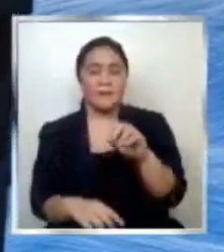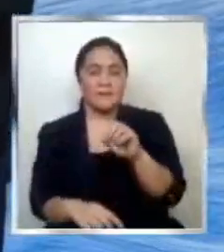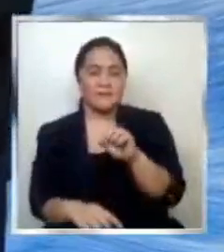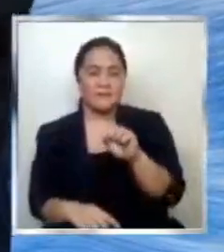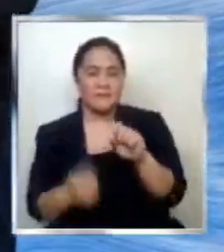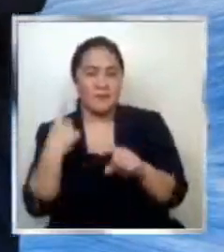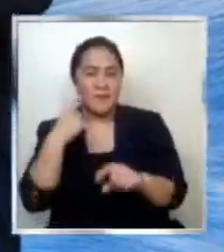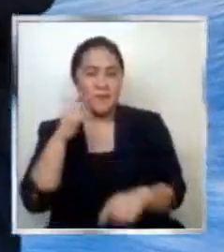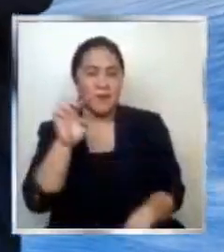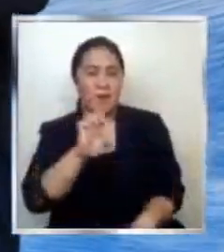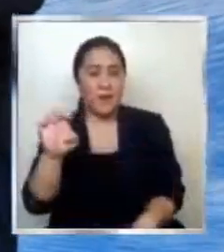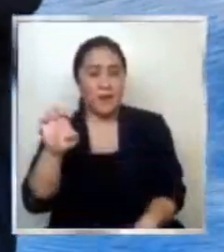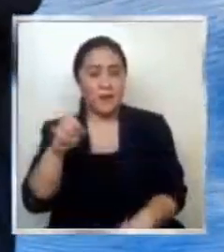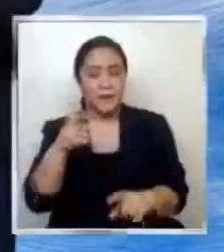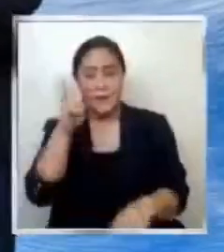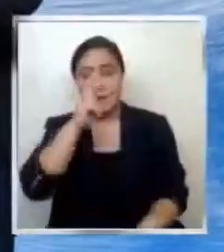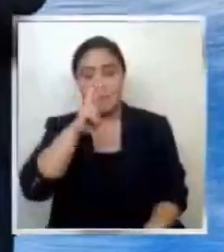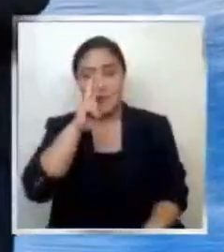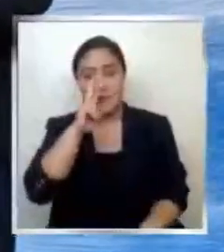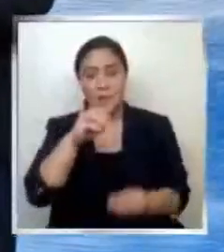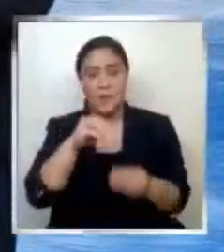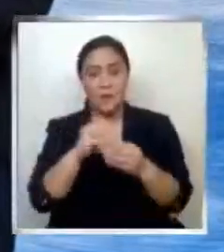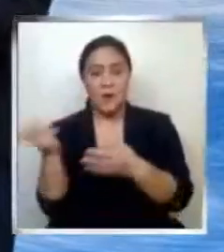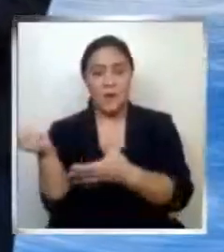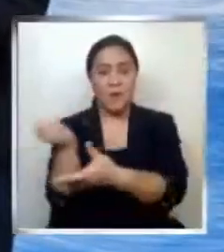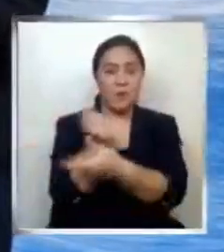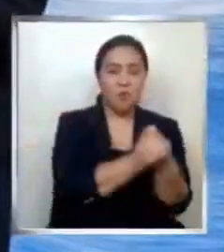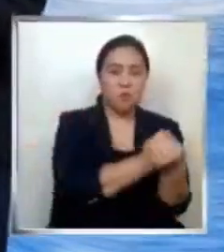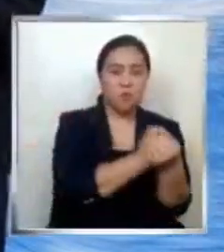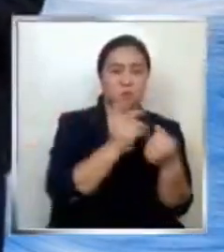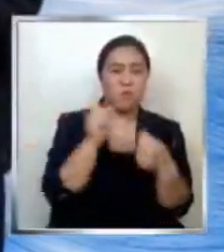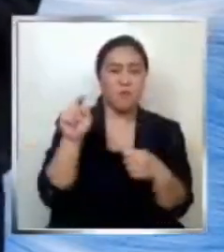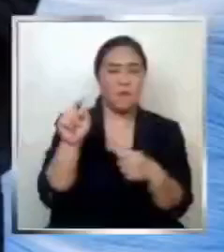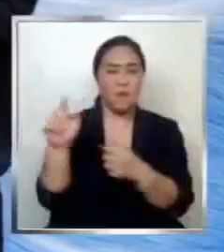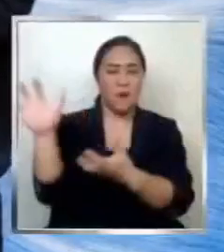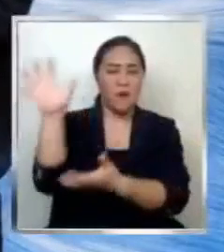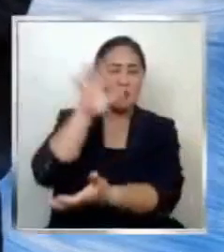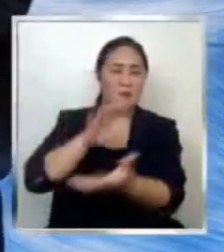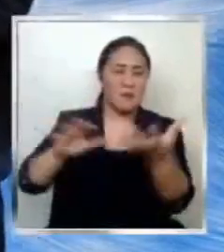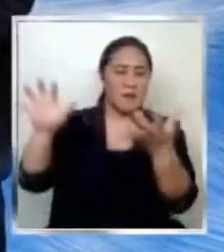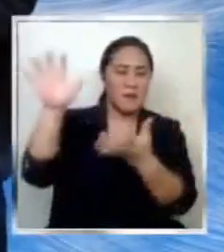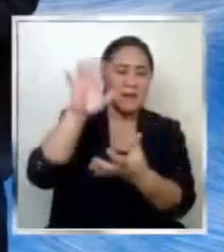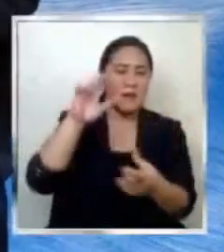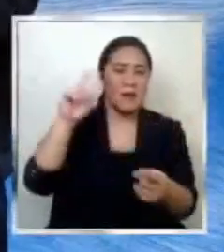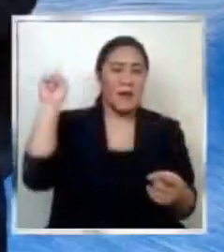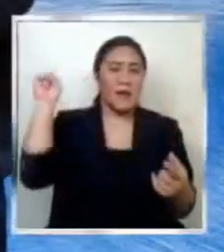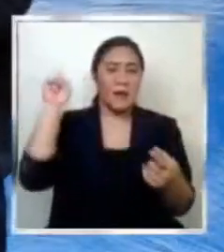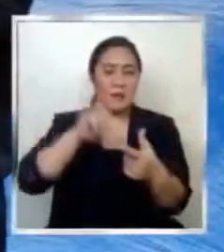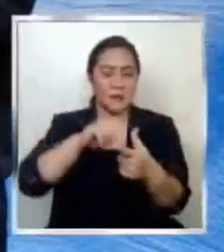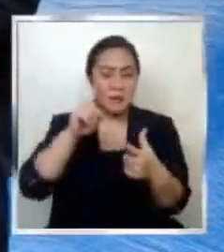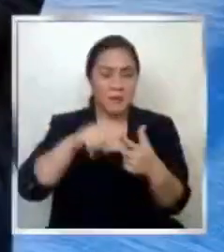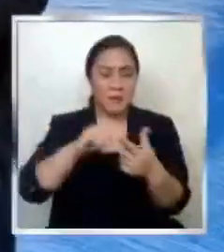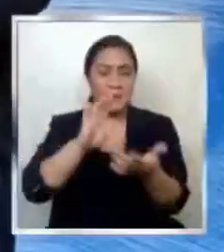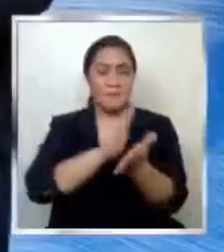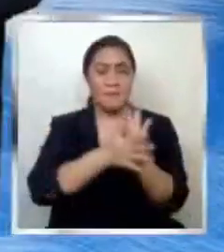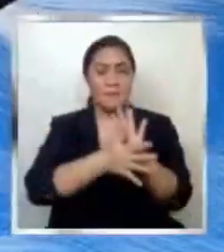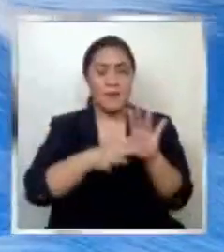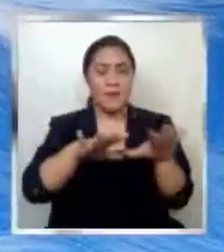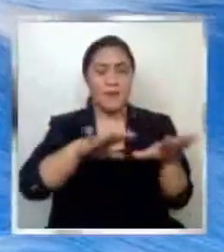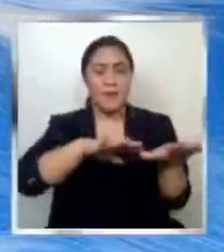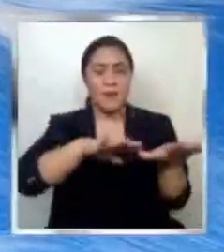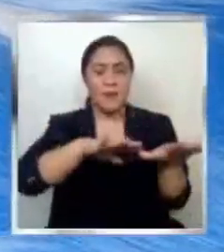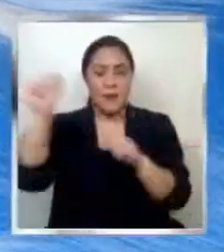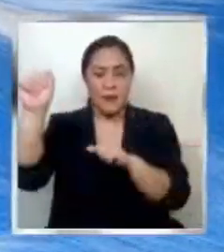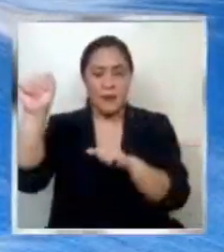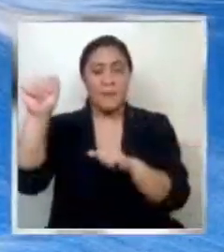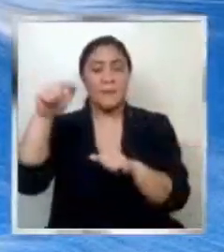hihigupin nitong mas malakas na bagyo bago ito unti-unti nalalayo sa ating bansa sa next week yan, mga